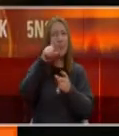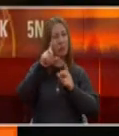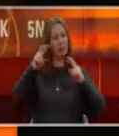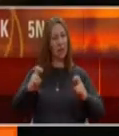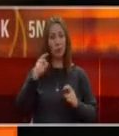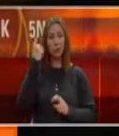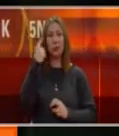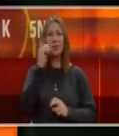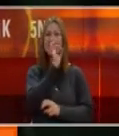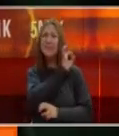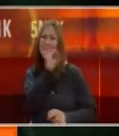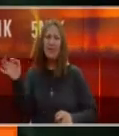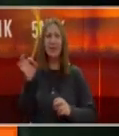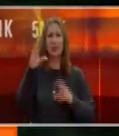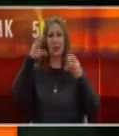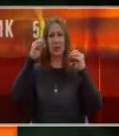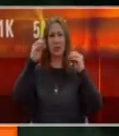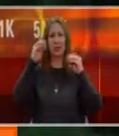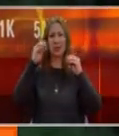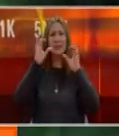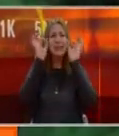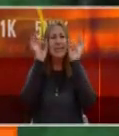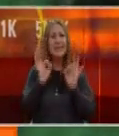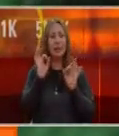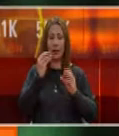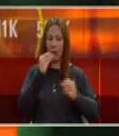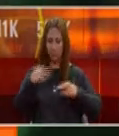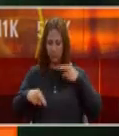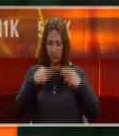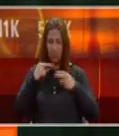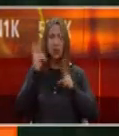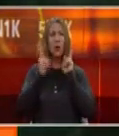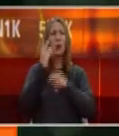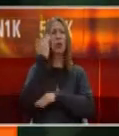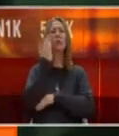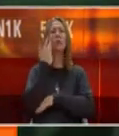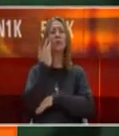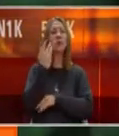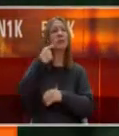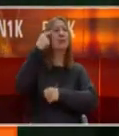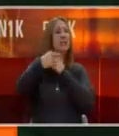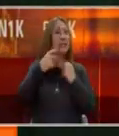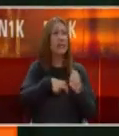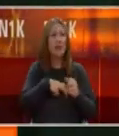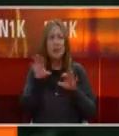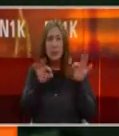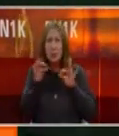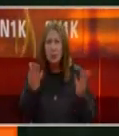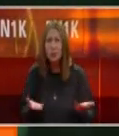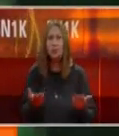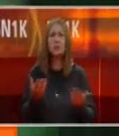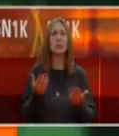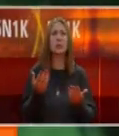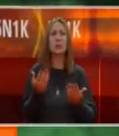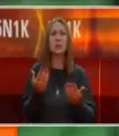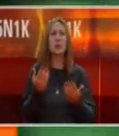düşünün, sıfır ışık. Zifiri karanlıkta yemek yiyorsunuz, tiyatro izliyorsunuz, senede bir gün sevgili seçebiliyorsunuz,